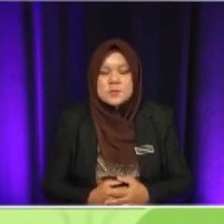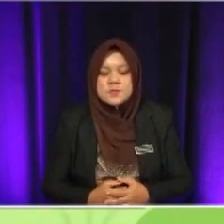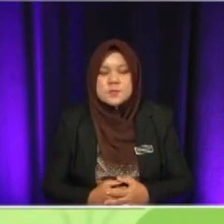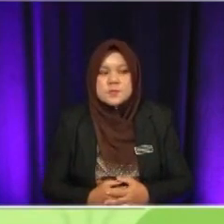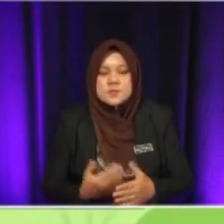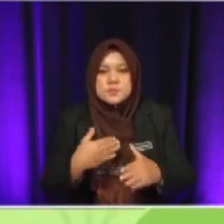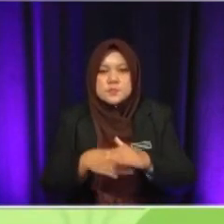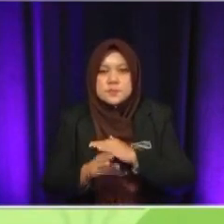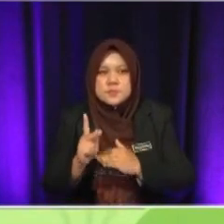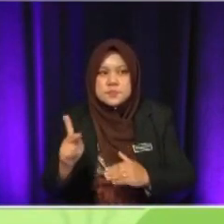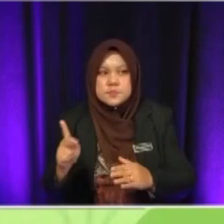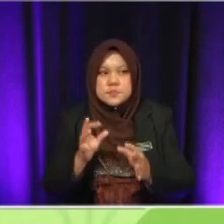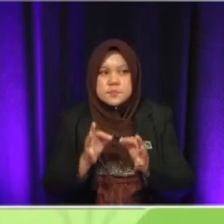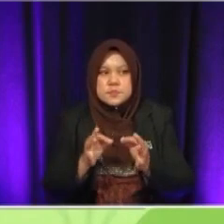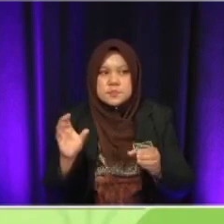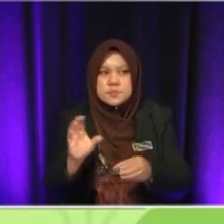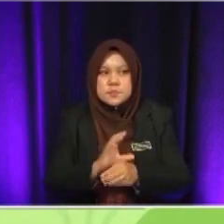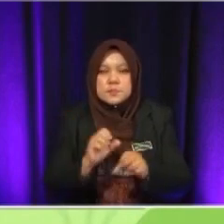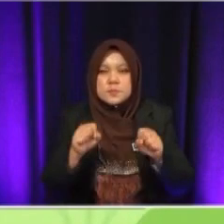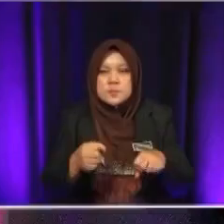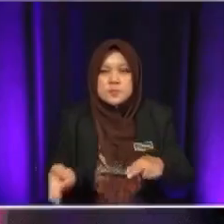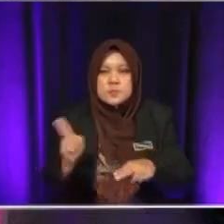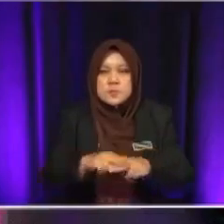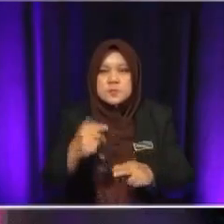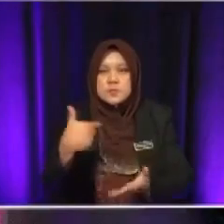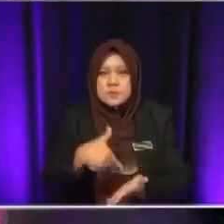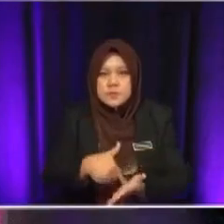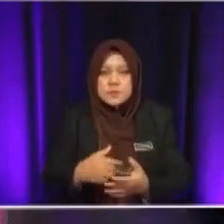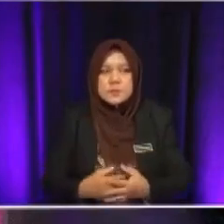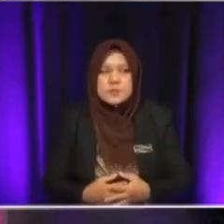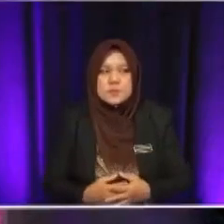Mira masukkan. Kalau tak cukup medium, Mira boleh tambah lagi medium di bahagian atas.